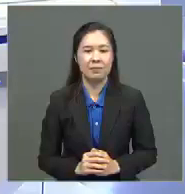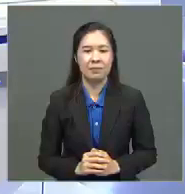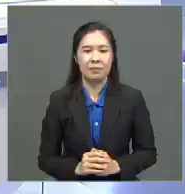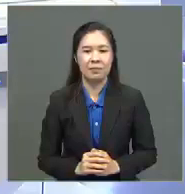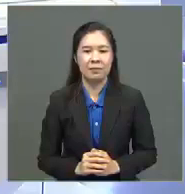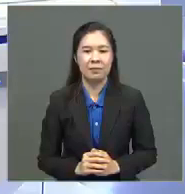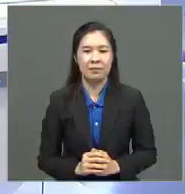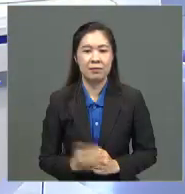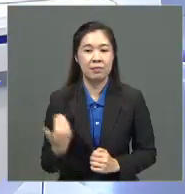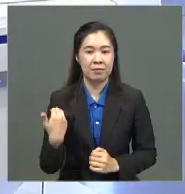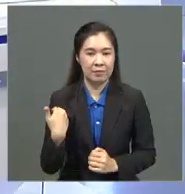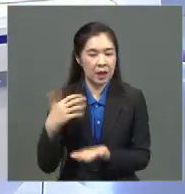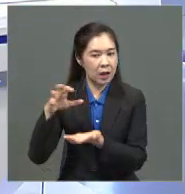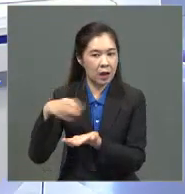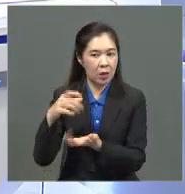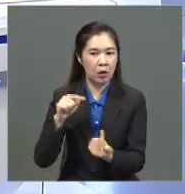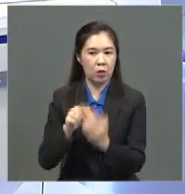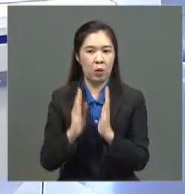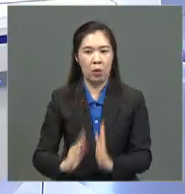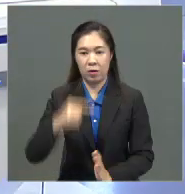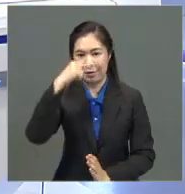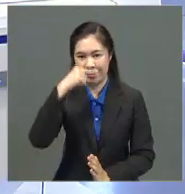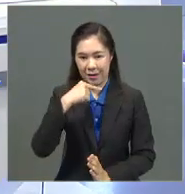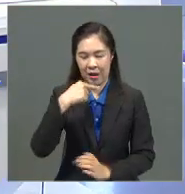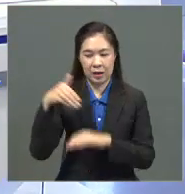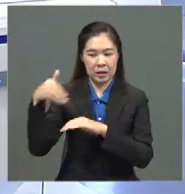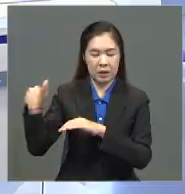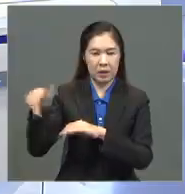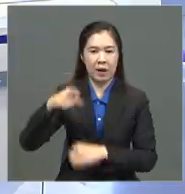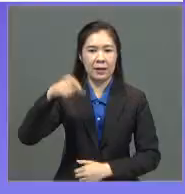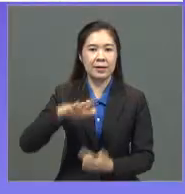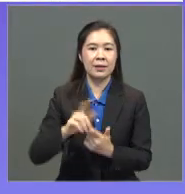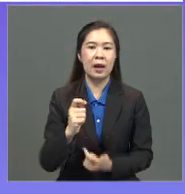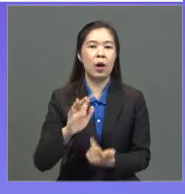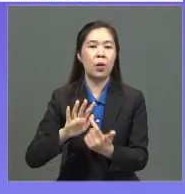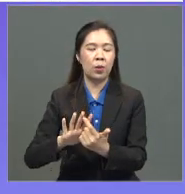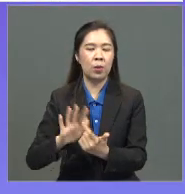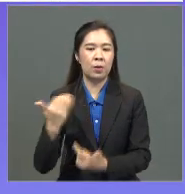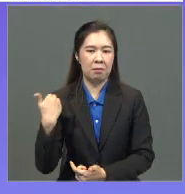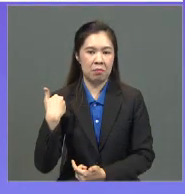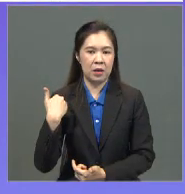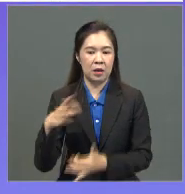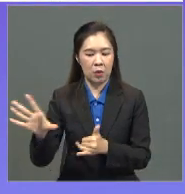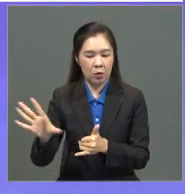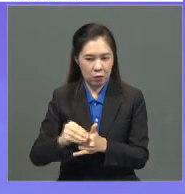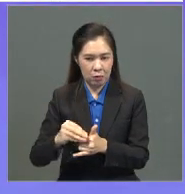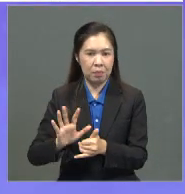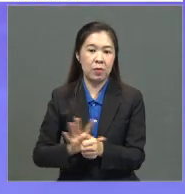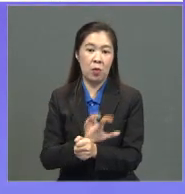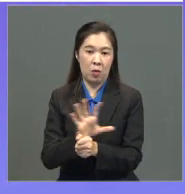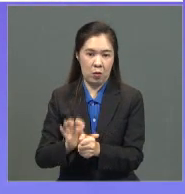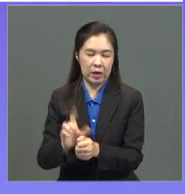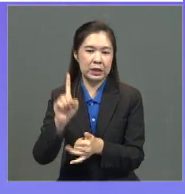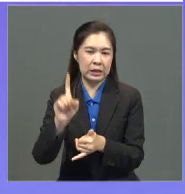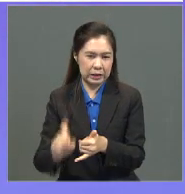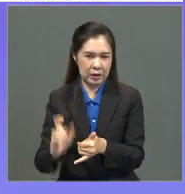ขณะเดียวกัbons ก็มีรายงานว่ารายงานไทย ที่ไปทำงานที่ สาวีย์อราBE concur ติดเช้อ COVID19แล้วก็เสียชีวิตค่ะ ซึงทางกระทงร